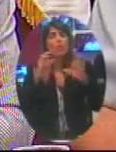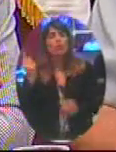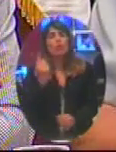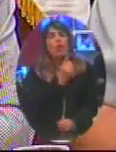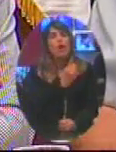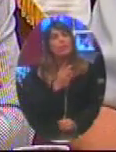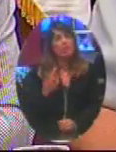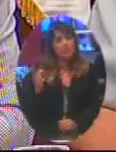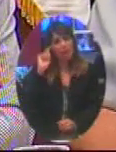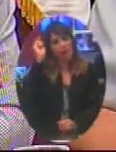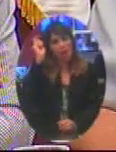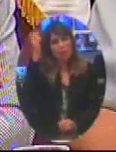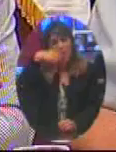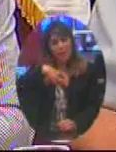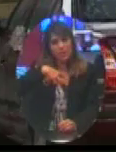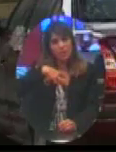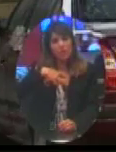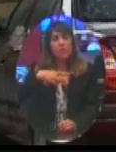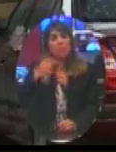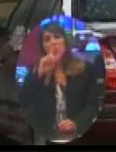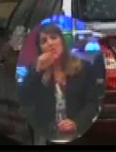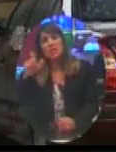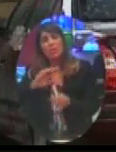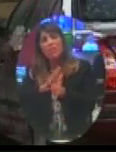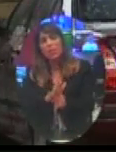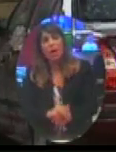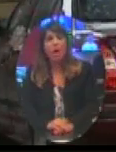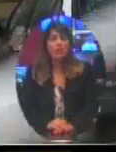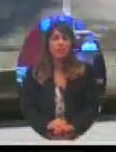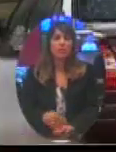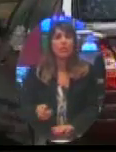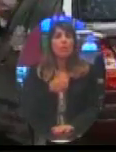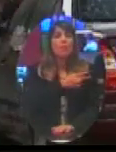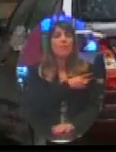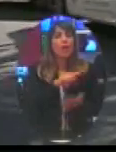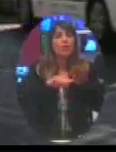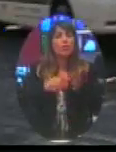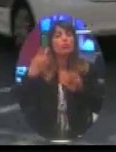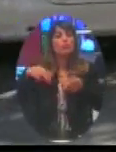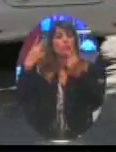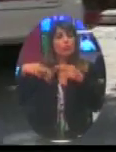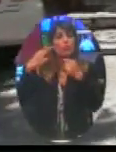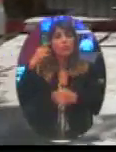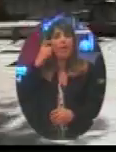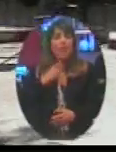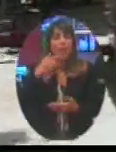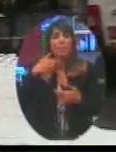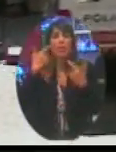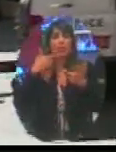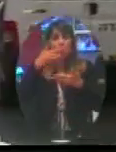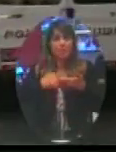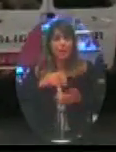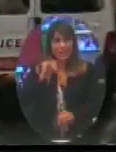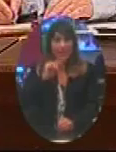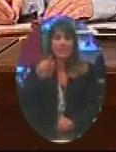לו שמפעיל את הלחצים האלה. המפכ"ל הדגיש שוב ושוב שהעבירה בפרשת מסמך יצחקי היא עצם ההדלפה.